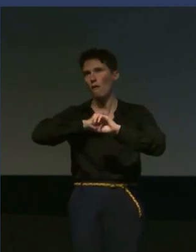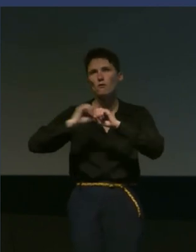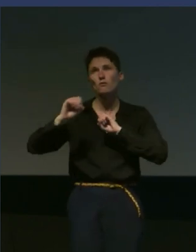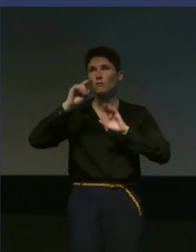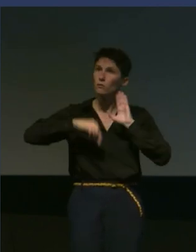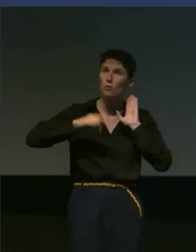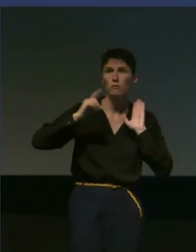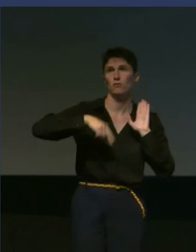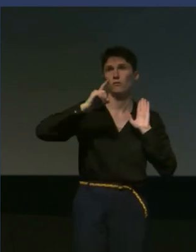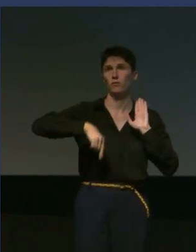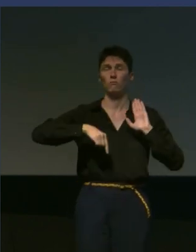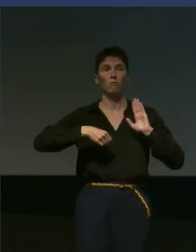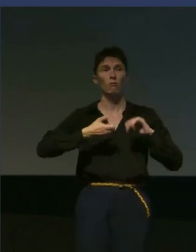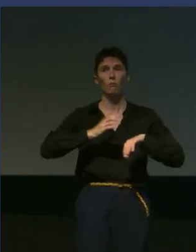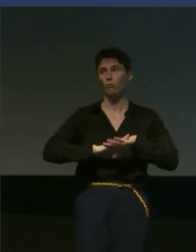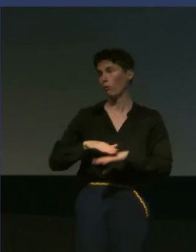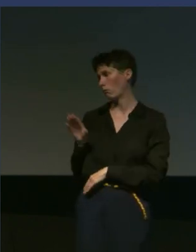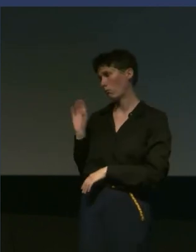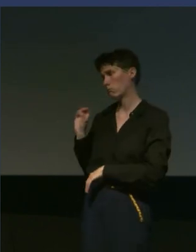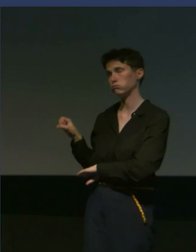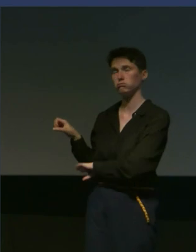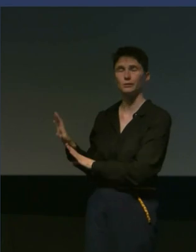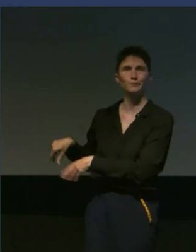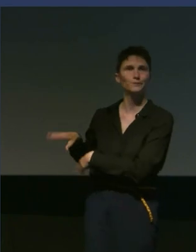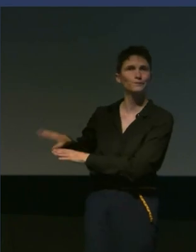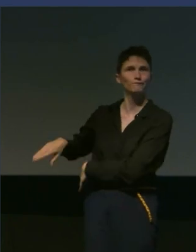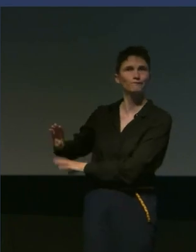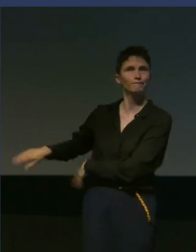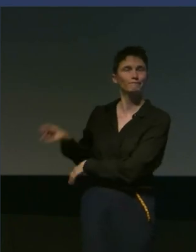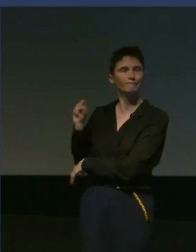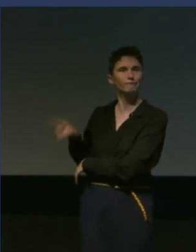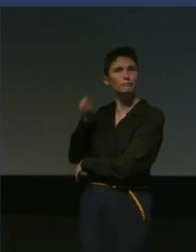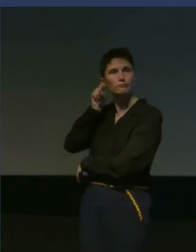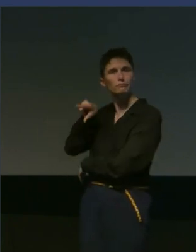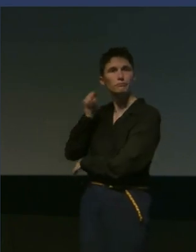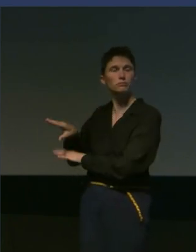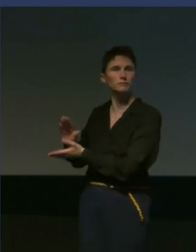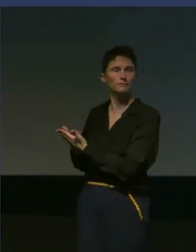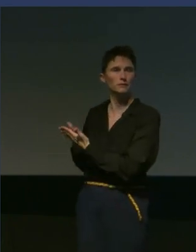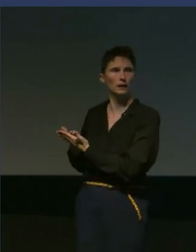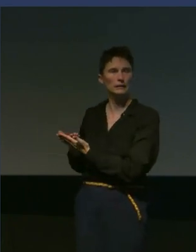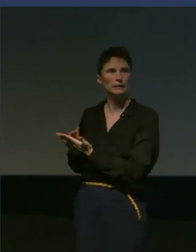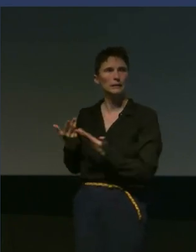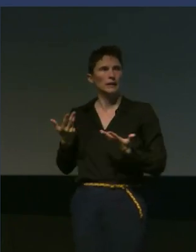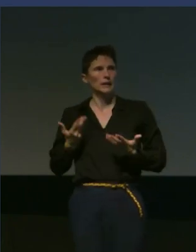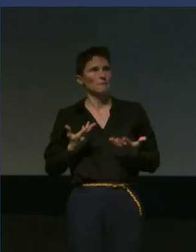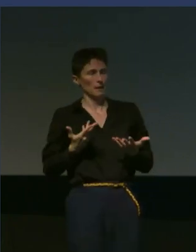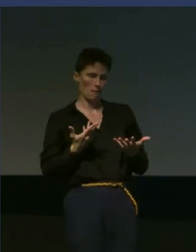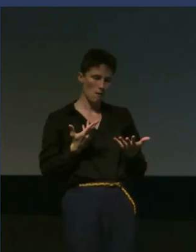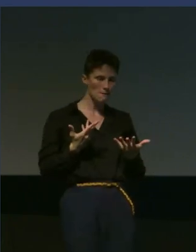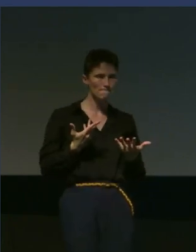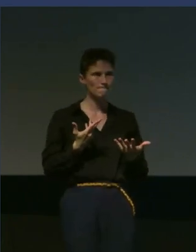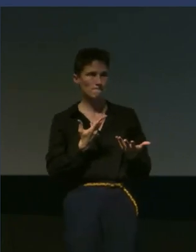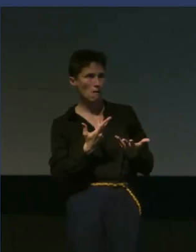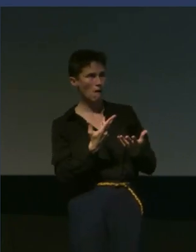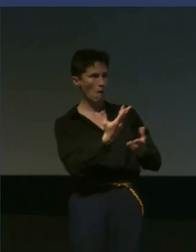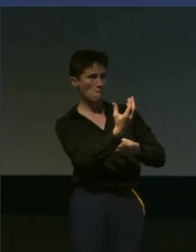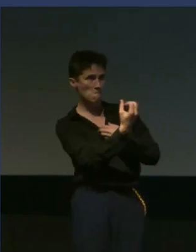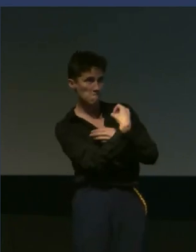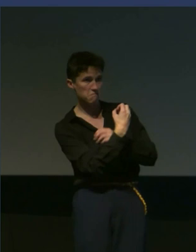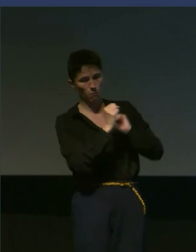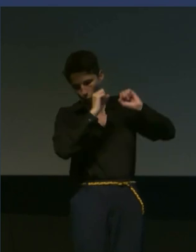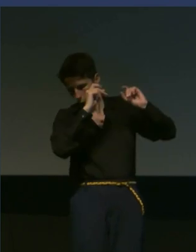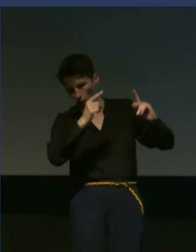en réalité, personne ne les écoutait, et à force de ne pas être écouté, maintenant, ils deviennent militants.